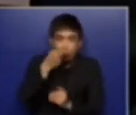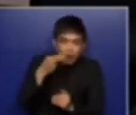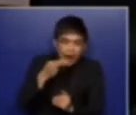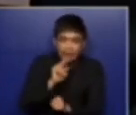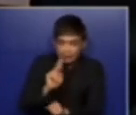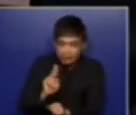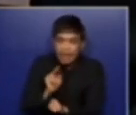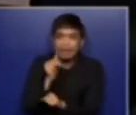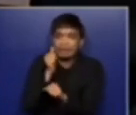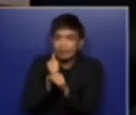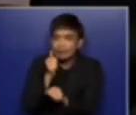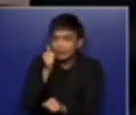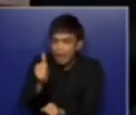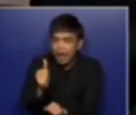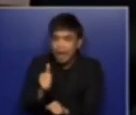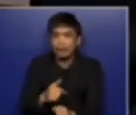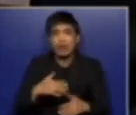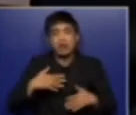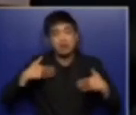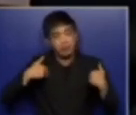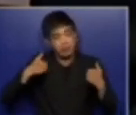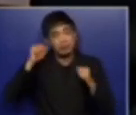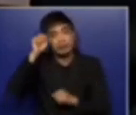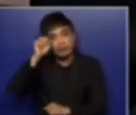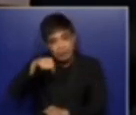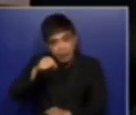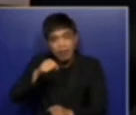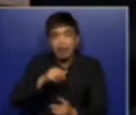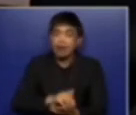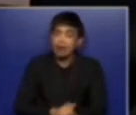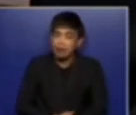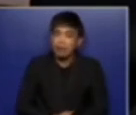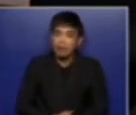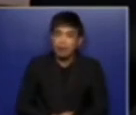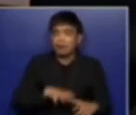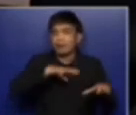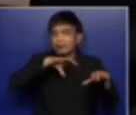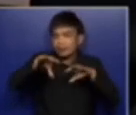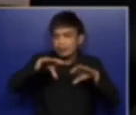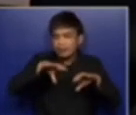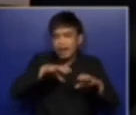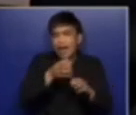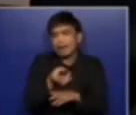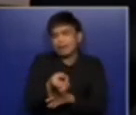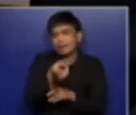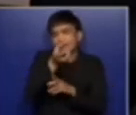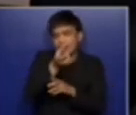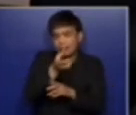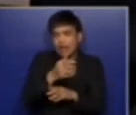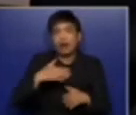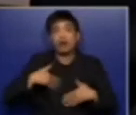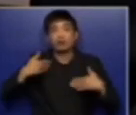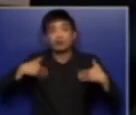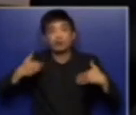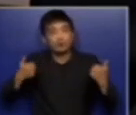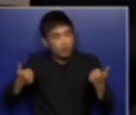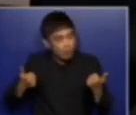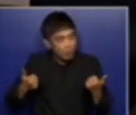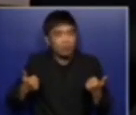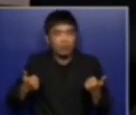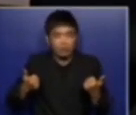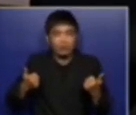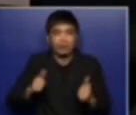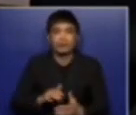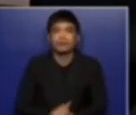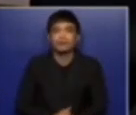ยมีความสุขกันไหมคะแค่บริหารจัดการแค่นี้เราก็มีความสุขกันมากล้นเหลือ